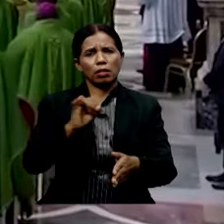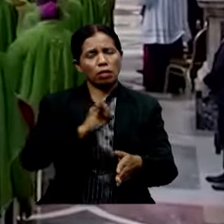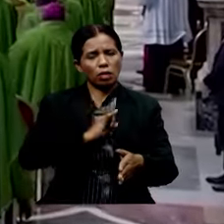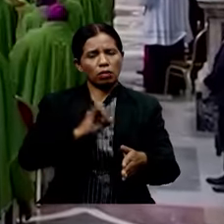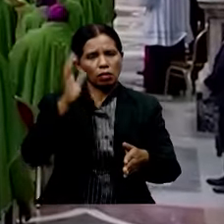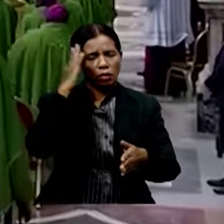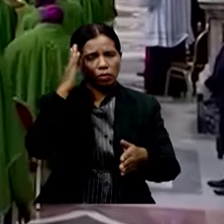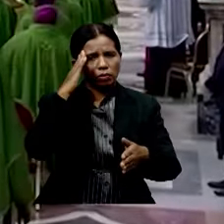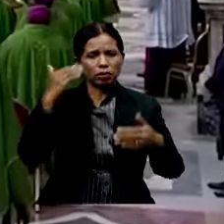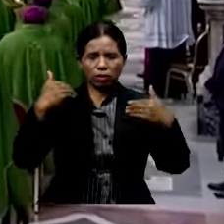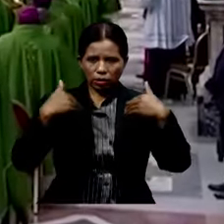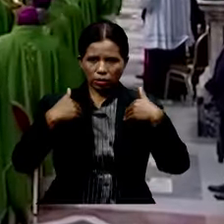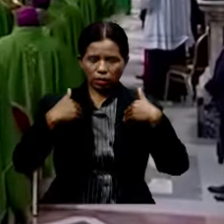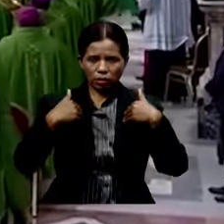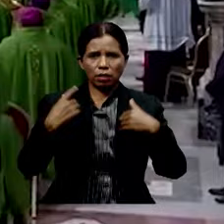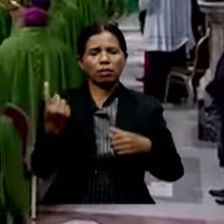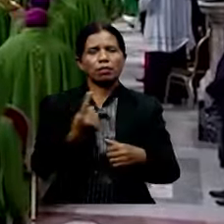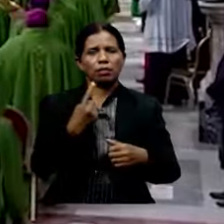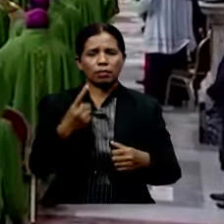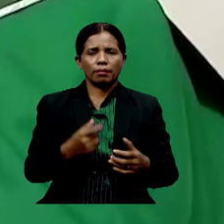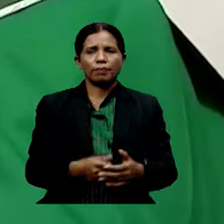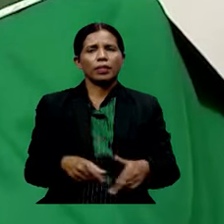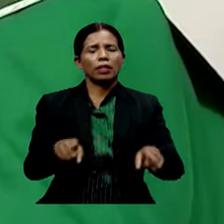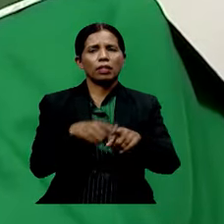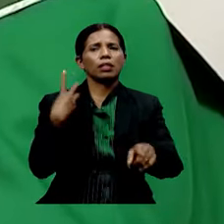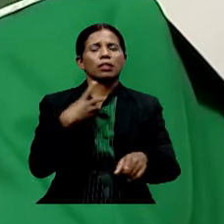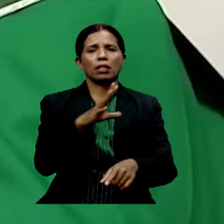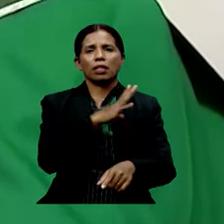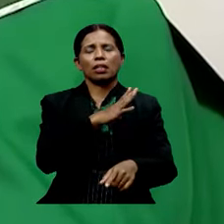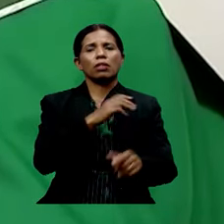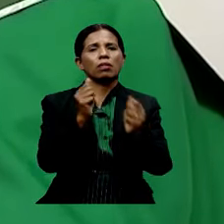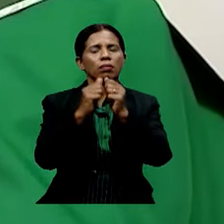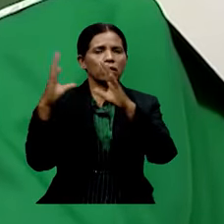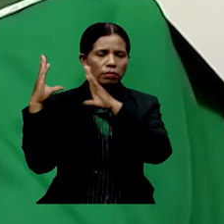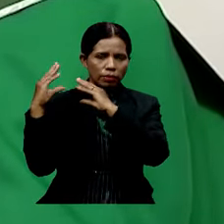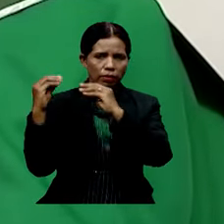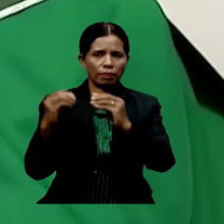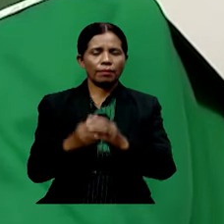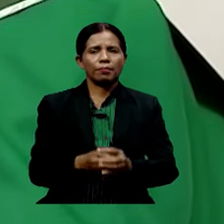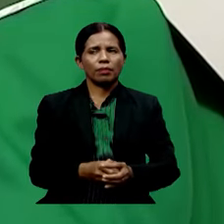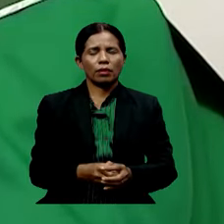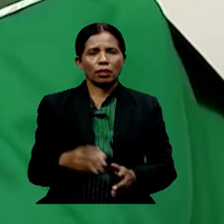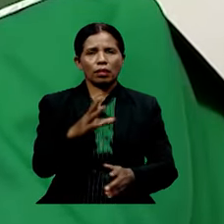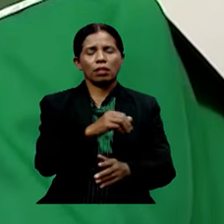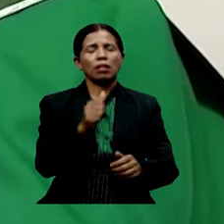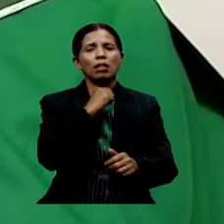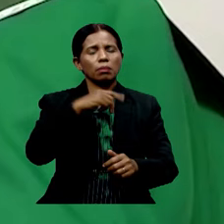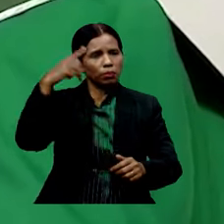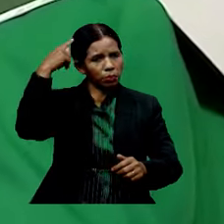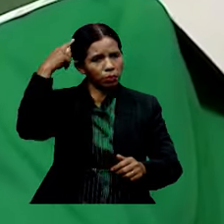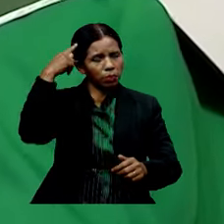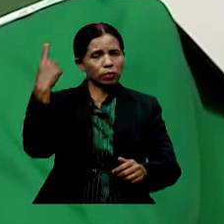posibilidad di baita mos sempre hansa sarani ita hein ho esperanza. Durante a sínodo, bispo Sira colhemos con a